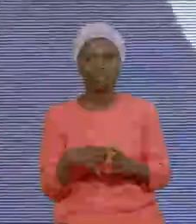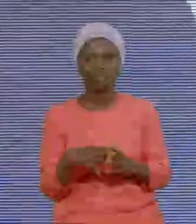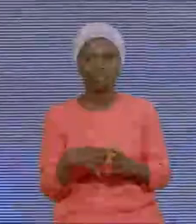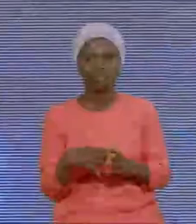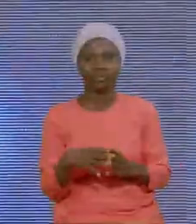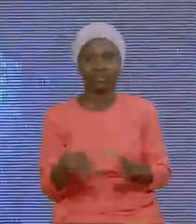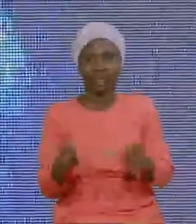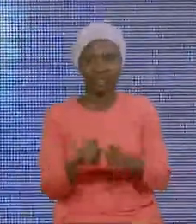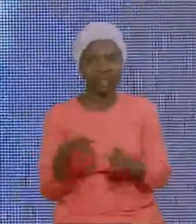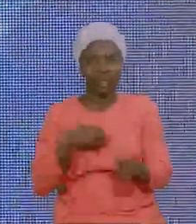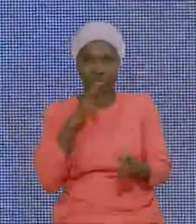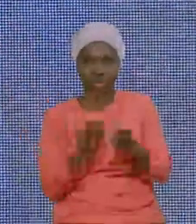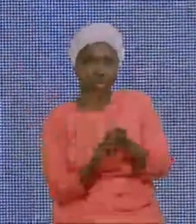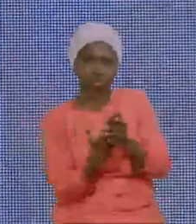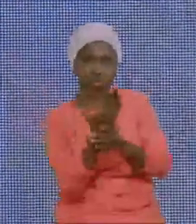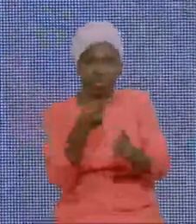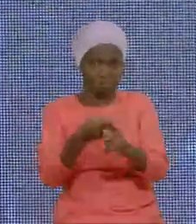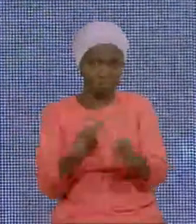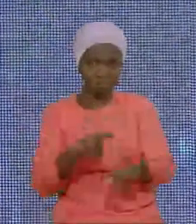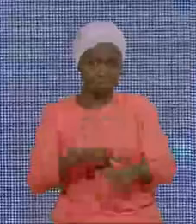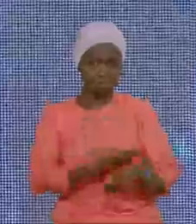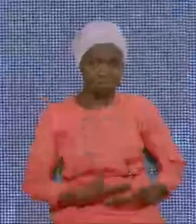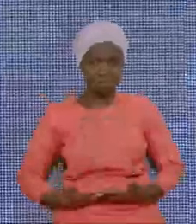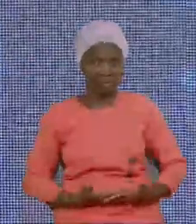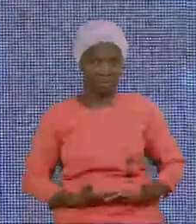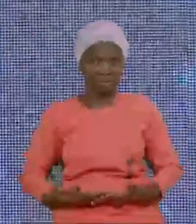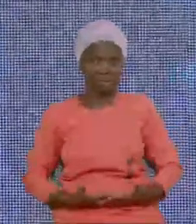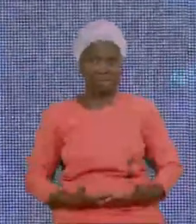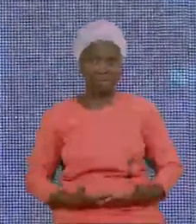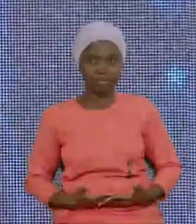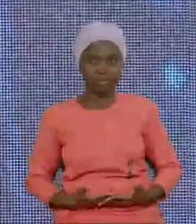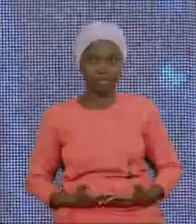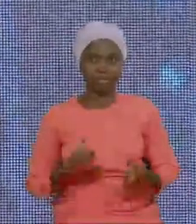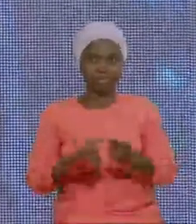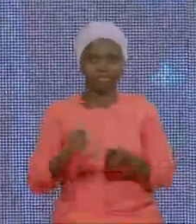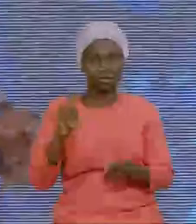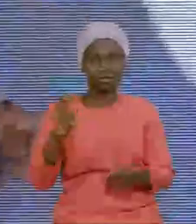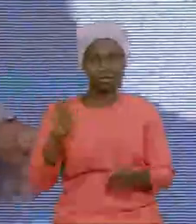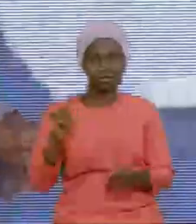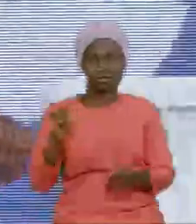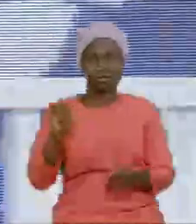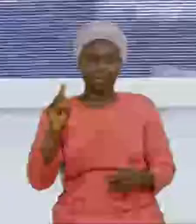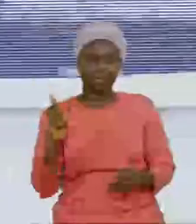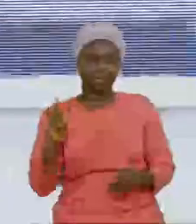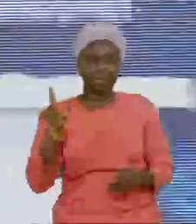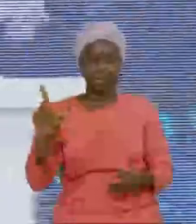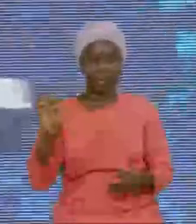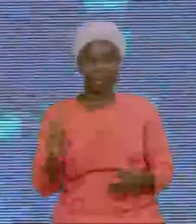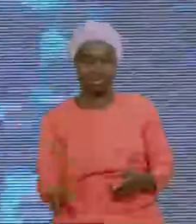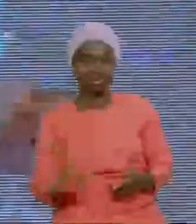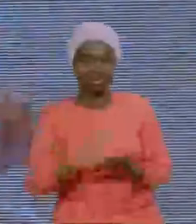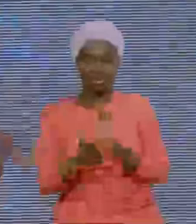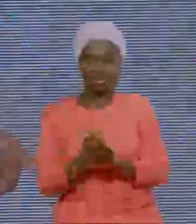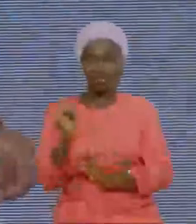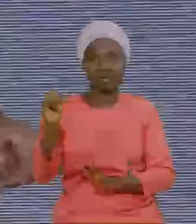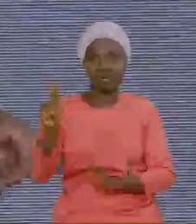we're growing up from a baby. Comme nous grandissons en tant que bébé. A toddler. En tant qu'enfant. An infant. En tant que bébé. A